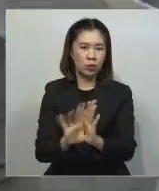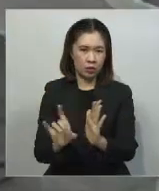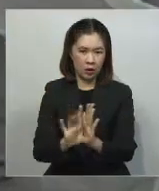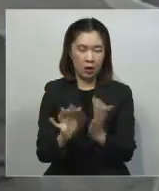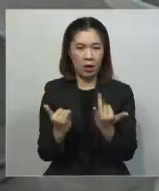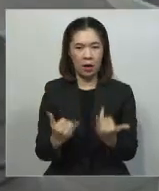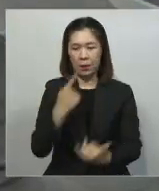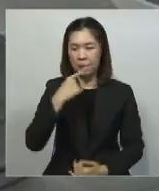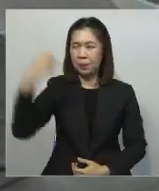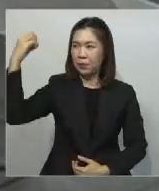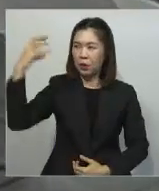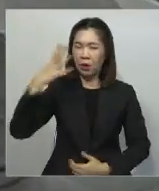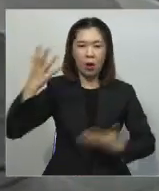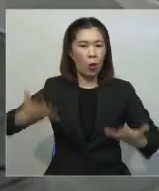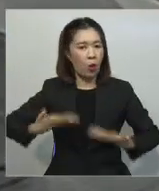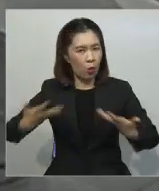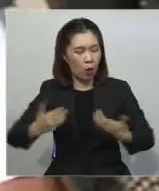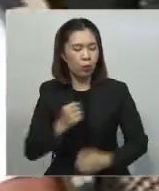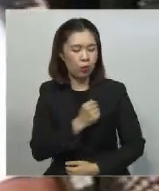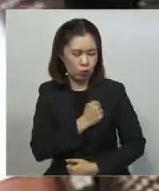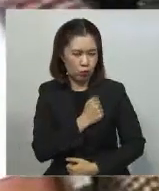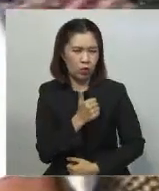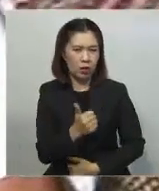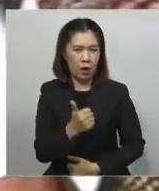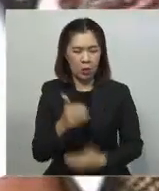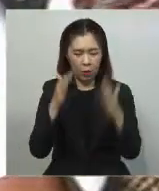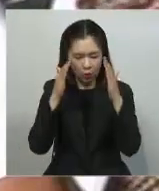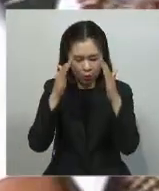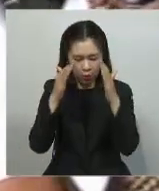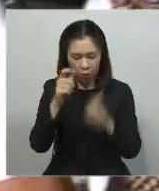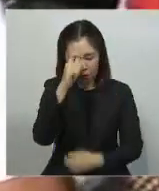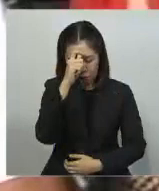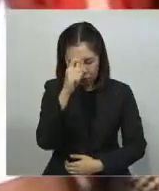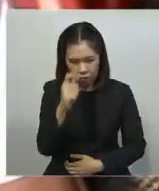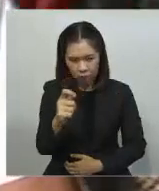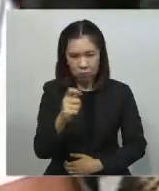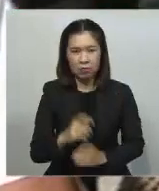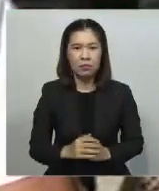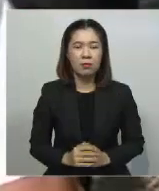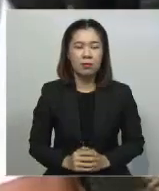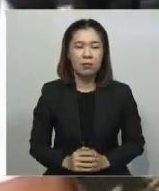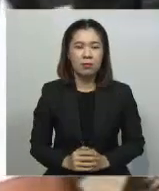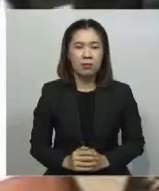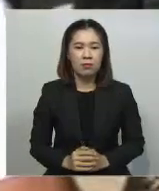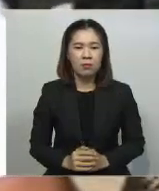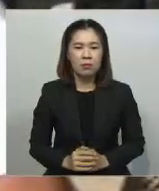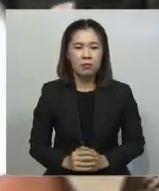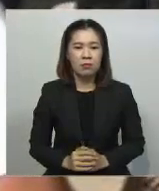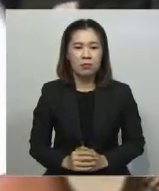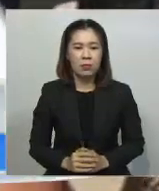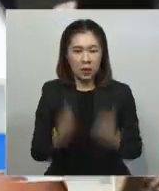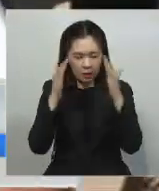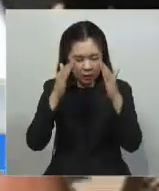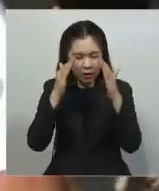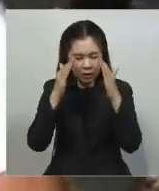อากาศจะร้อนค่ะแต่ก็ทนได้เพราะด้วยความศรัทธาเลื่อมใสหลวงพ่อคูณปริสุทธโธ มาร่วมงานในครั้งนี้แล้วก็ตั้ง